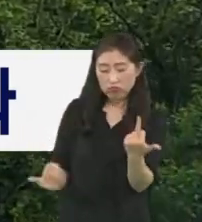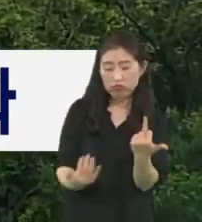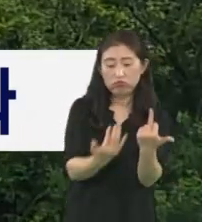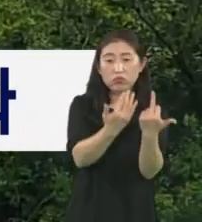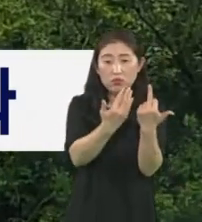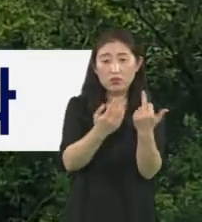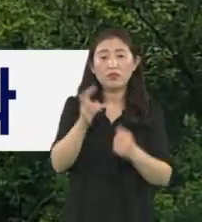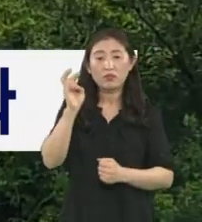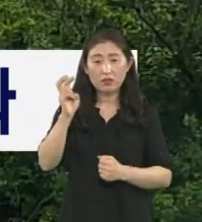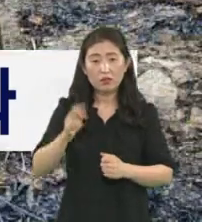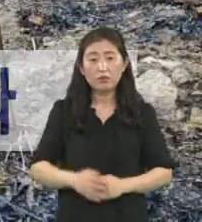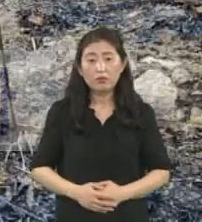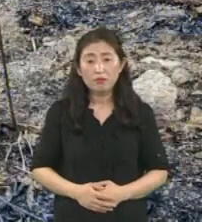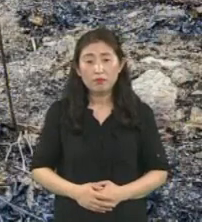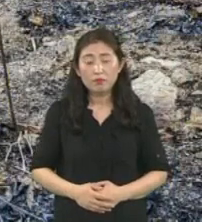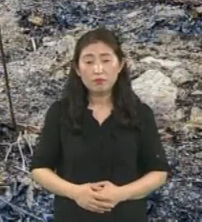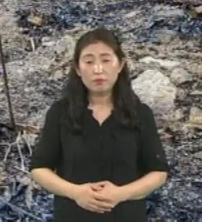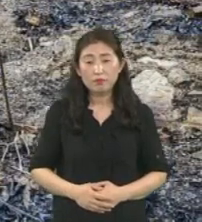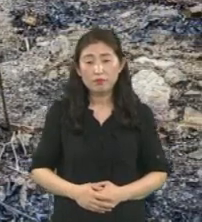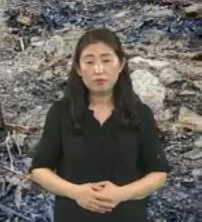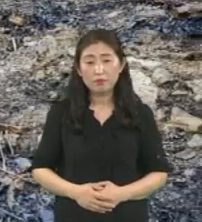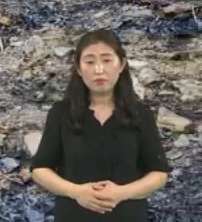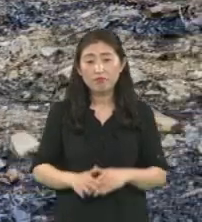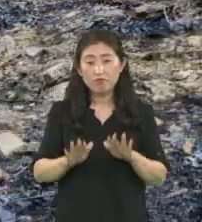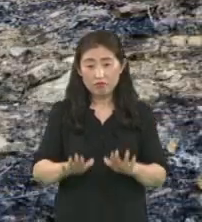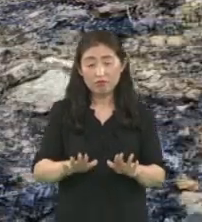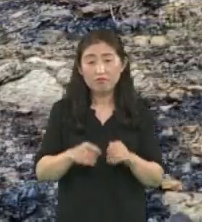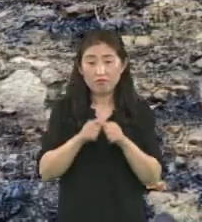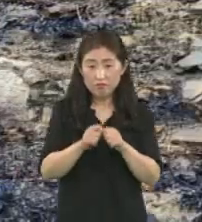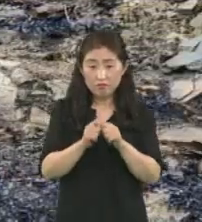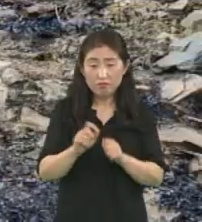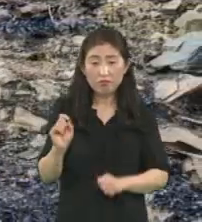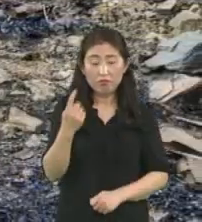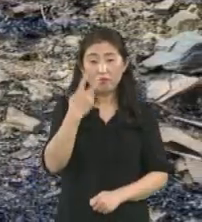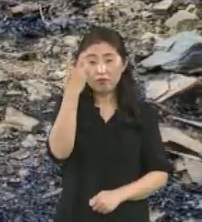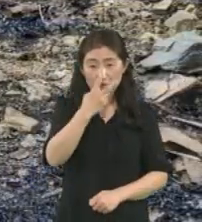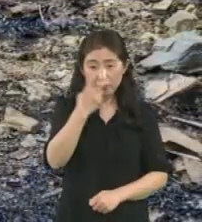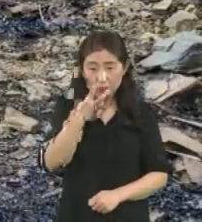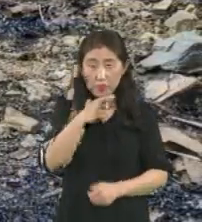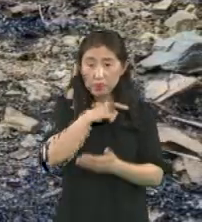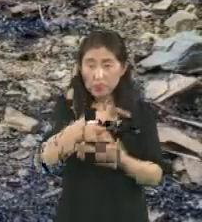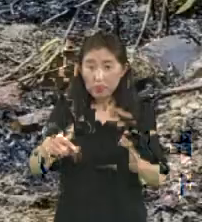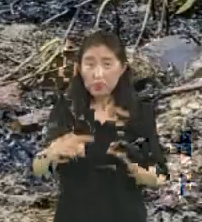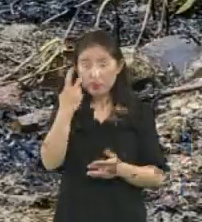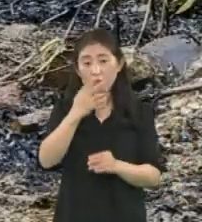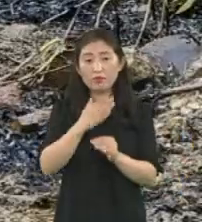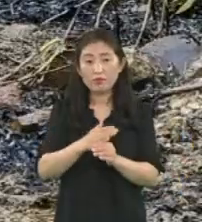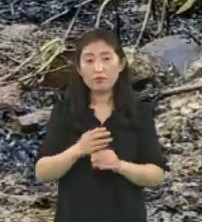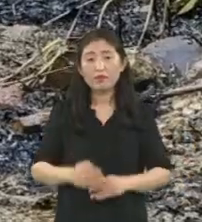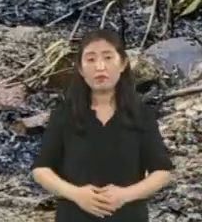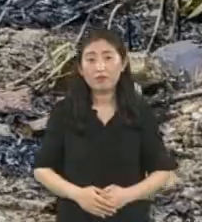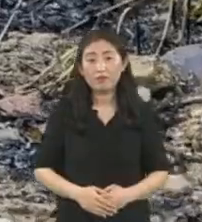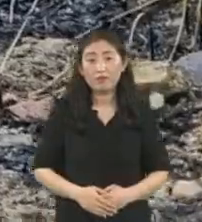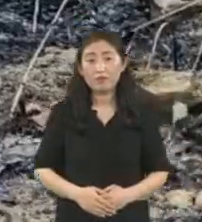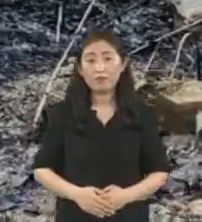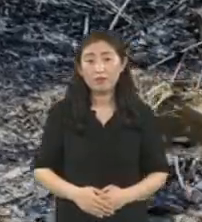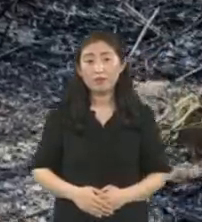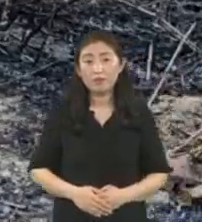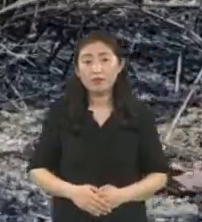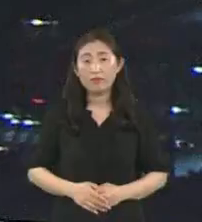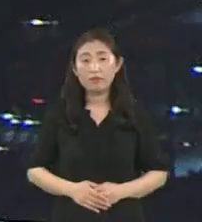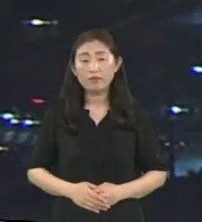임야 0.3헥타르가량이 탄 것으로 추정된다며 정확한 화재 원인과 피해 규모를 조사 중입니다.